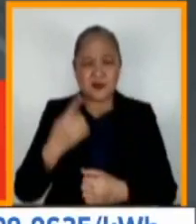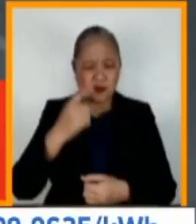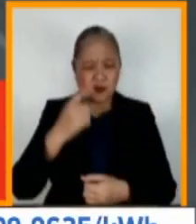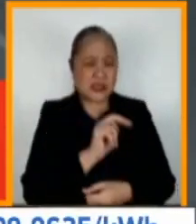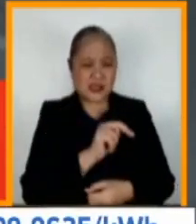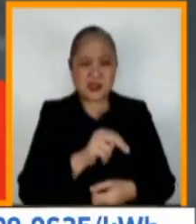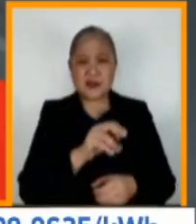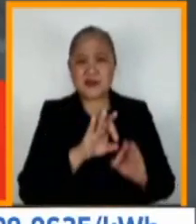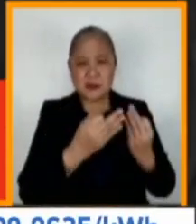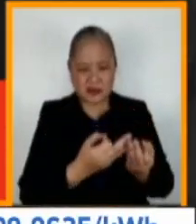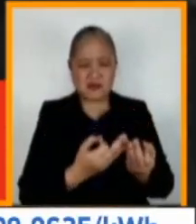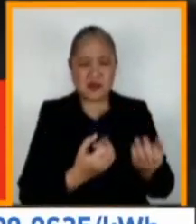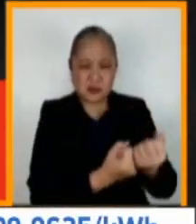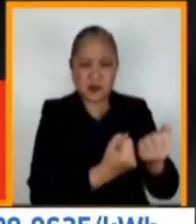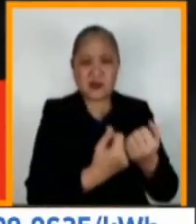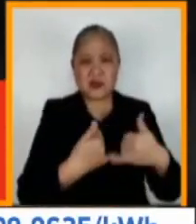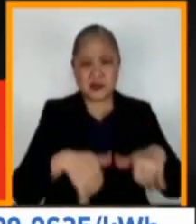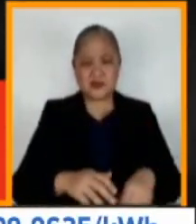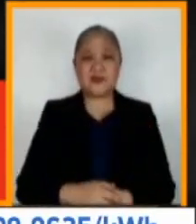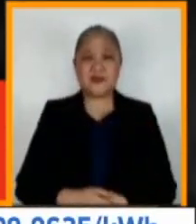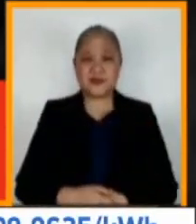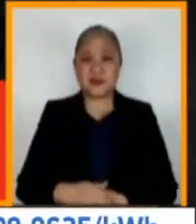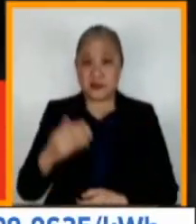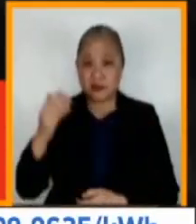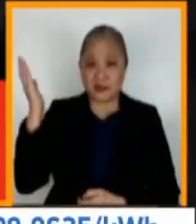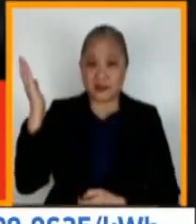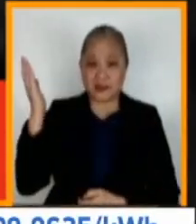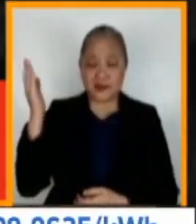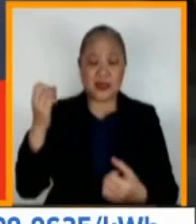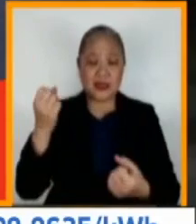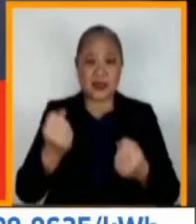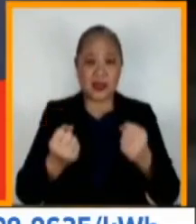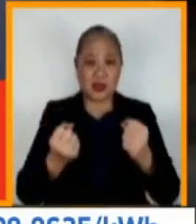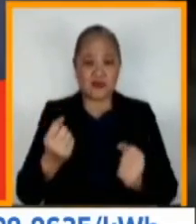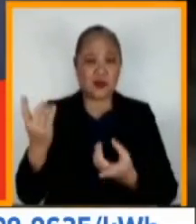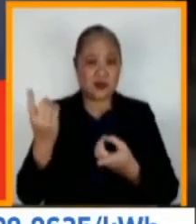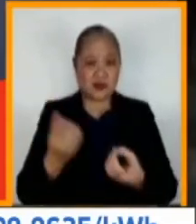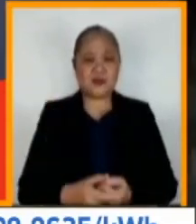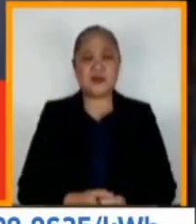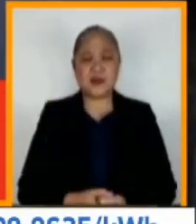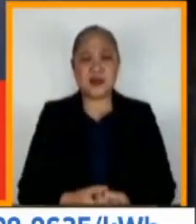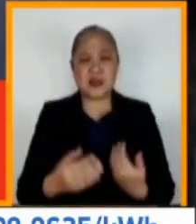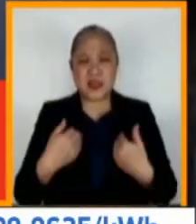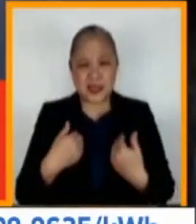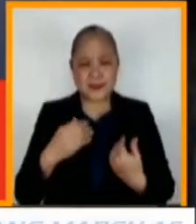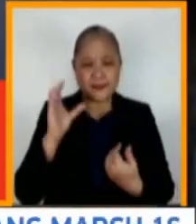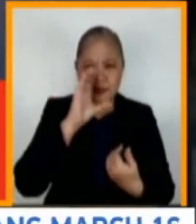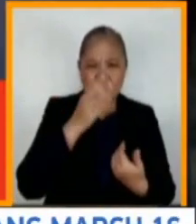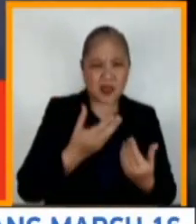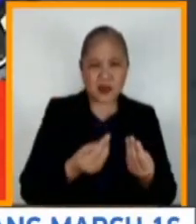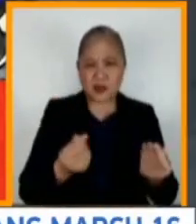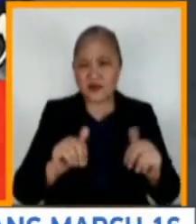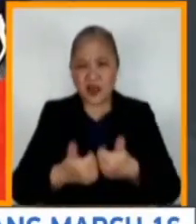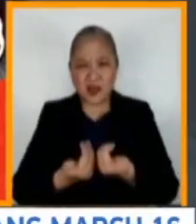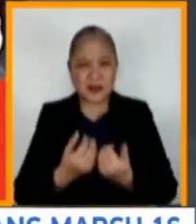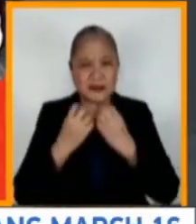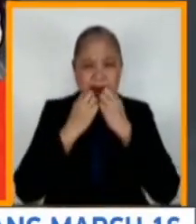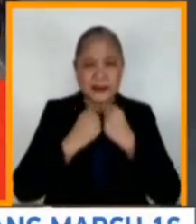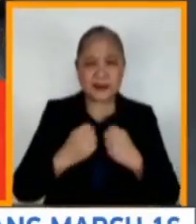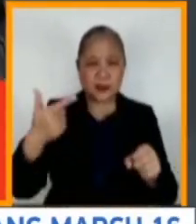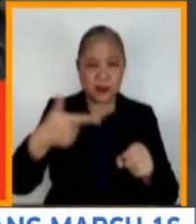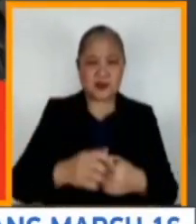rider naman na si Bon Jovi, dumidiskarte na rin para makatipid sa gasolina. Kung dati raw ay umiikot siya kapag nakapaghatidan ng